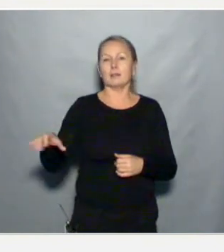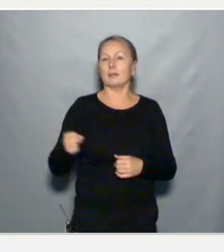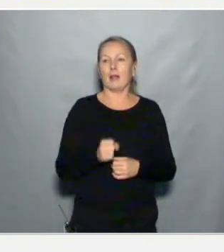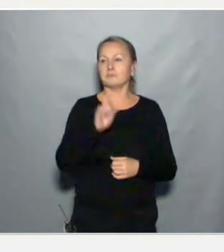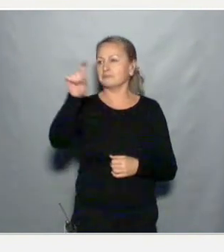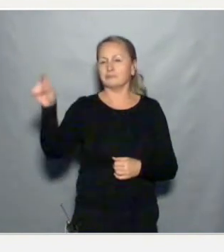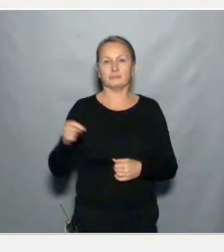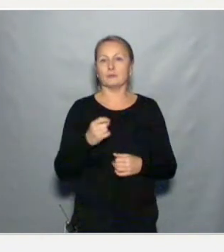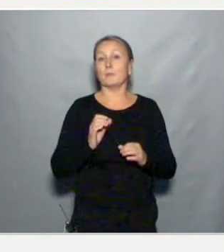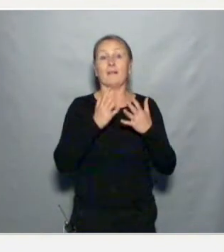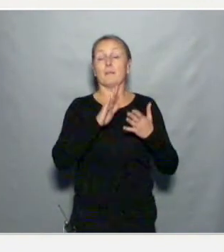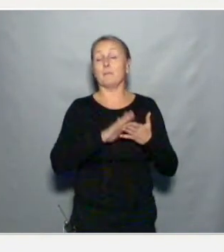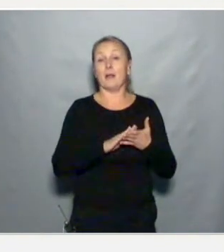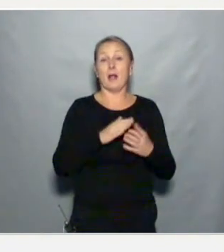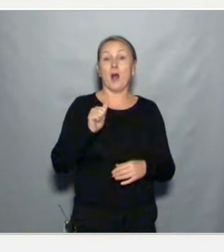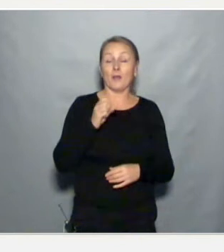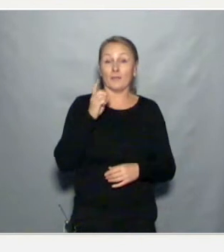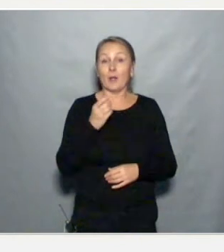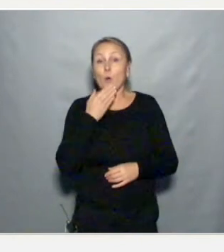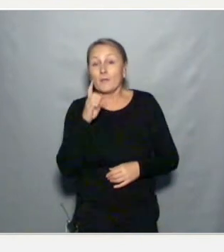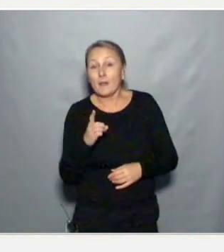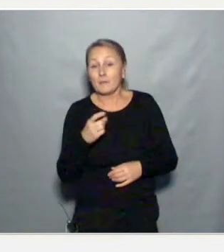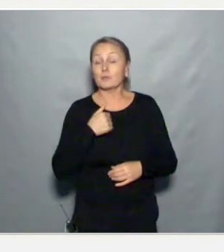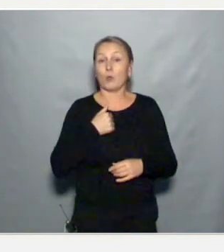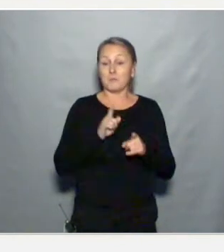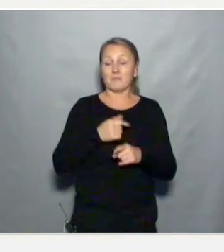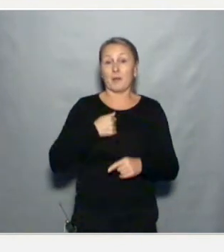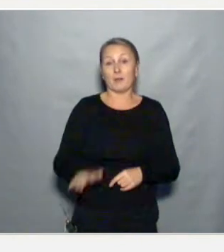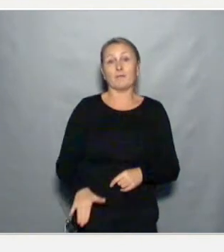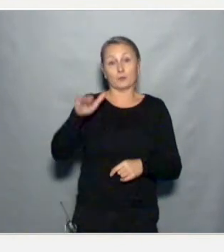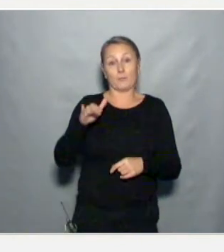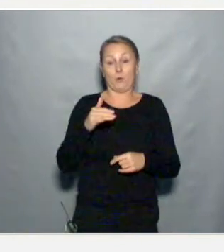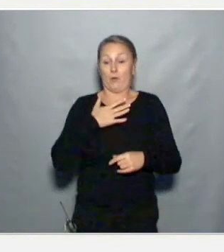var det för mig när jag växte upp och hade det utan att veta om det.